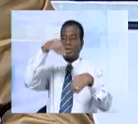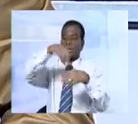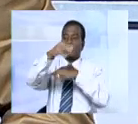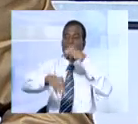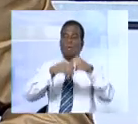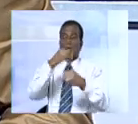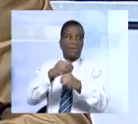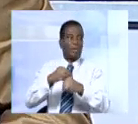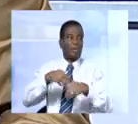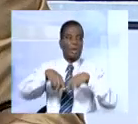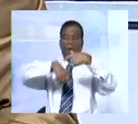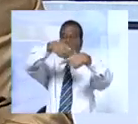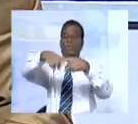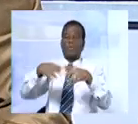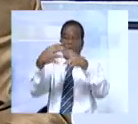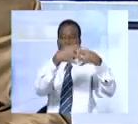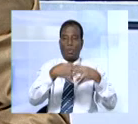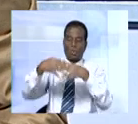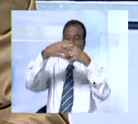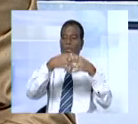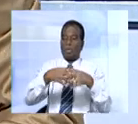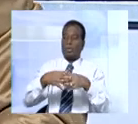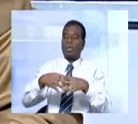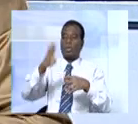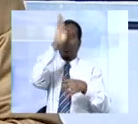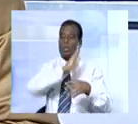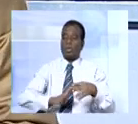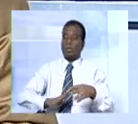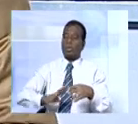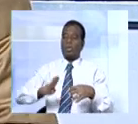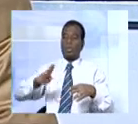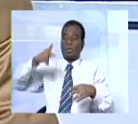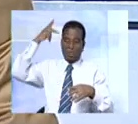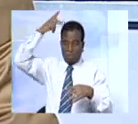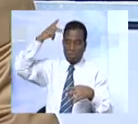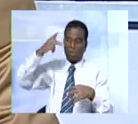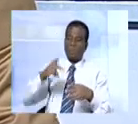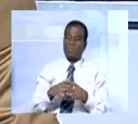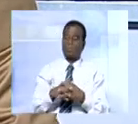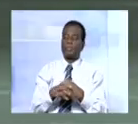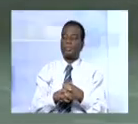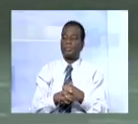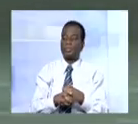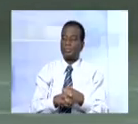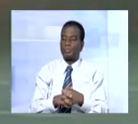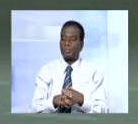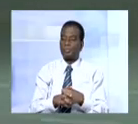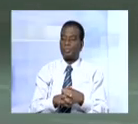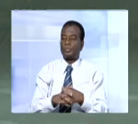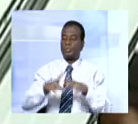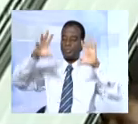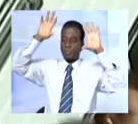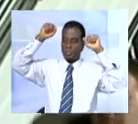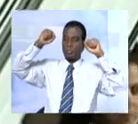monde et nous allons nous rendre aux États-Unis d'Amérique, au Brésil, au Pakistan et en Ukraine. Le